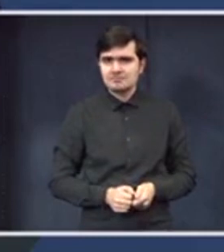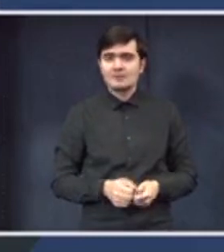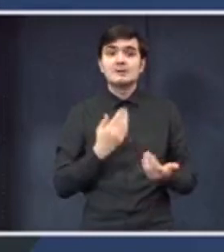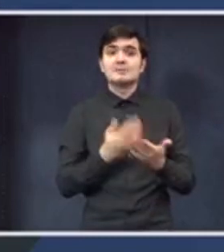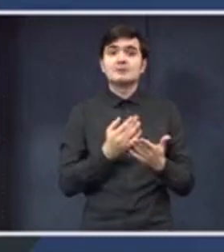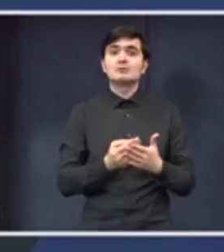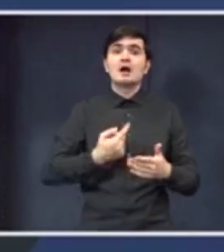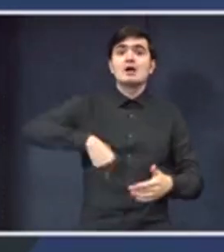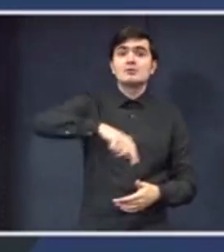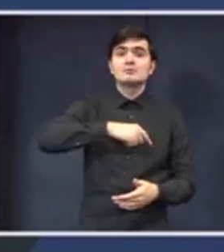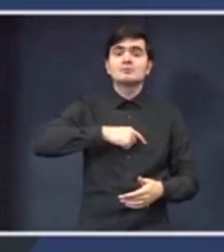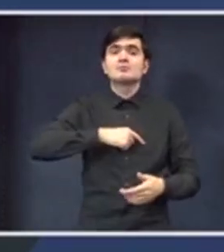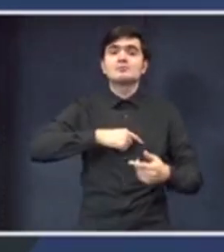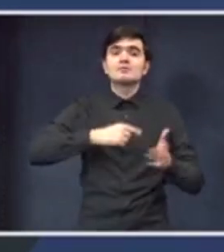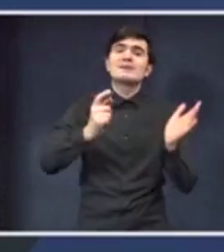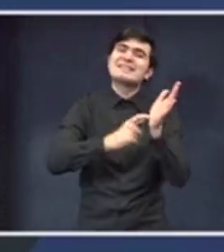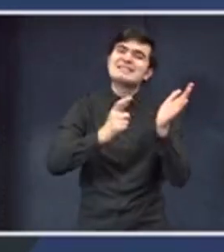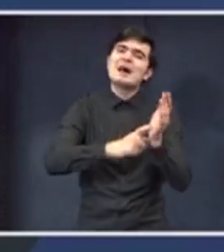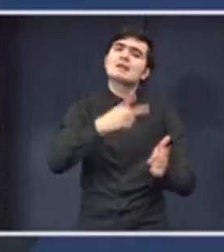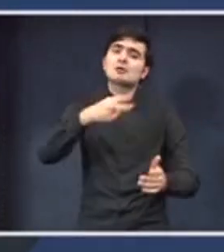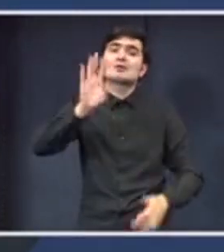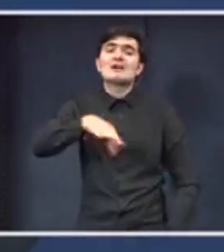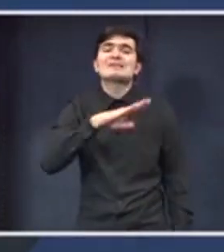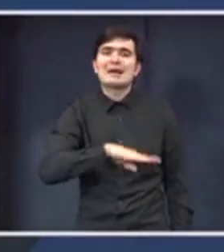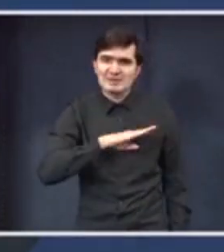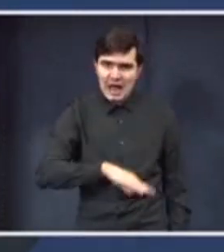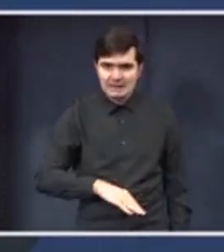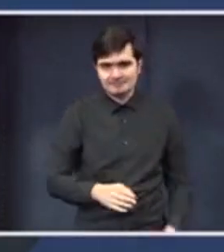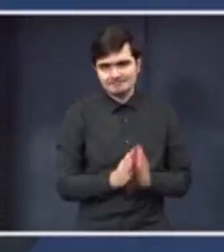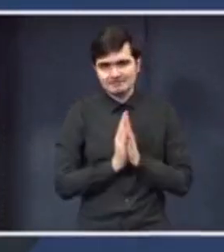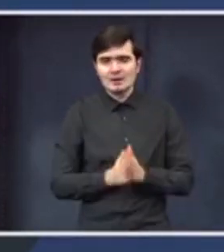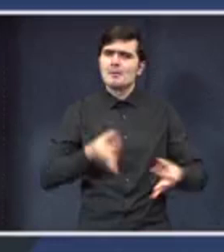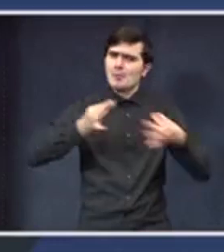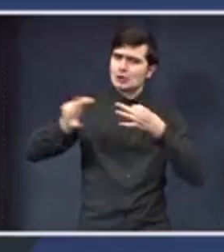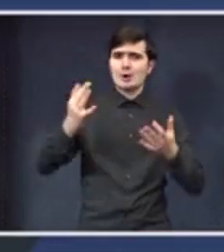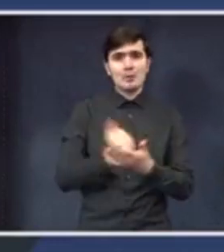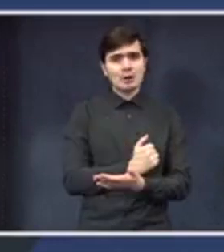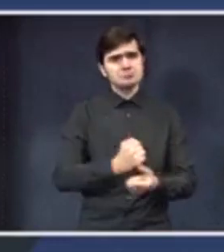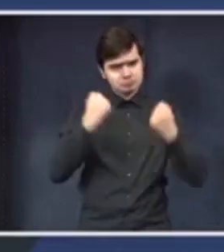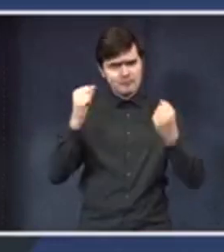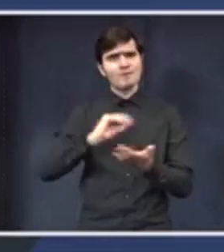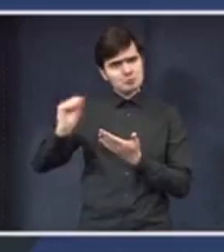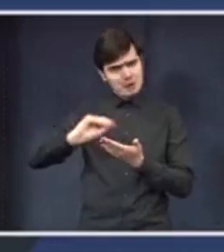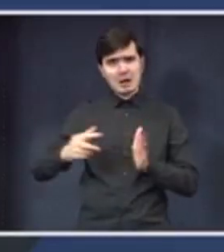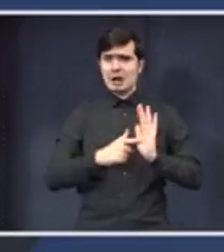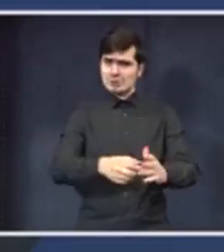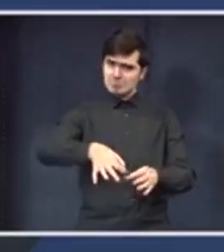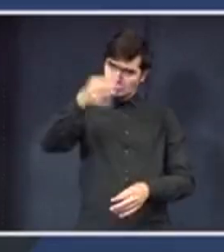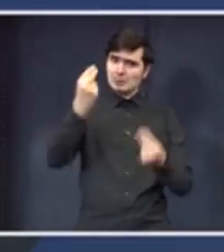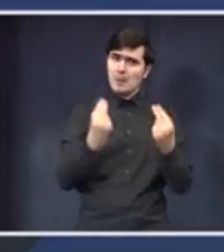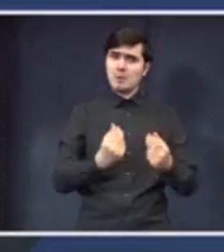vă cere în continuare să aveți răbdare. Măsurile pe care le-am luat funcționează, dau rezultate